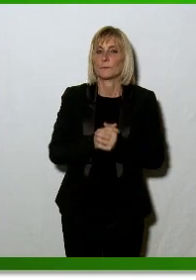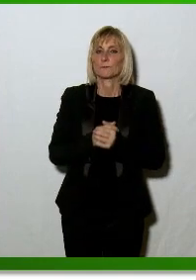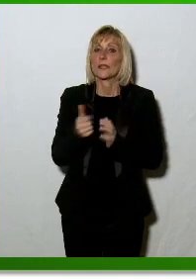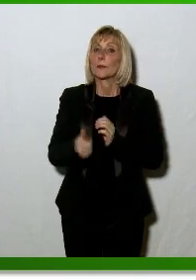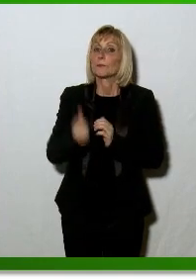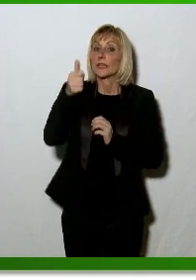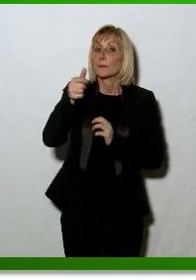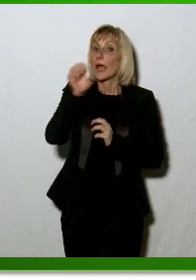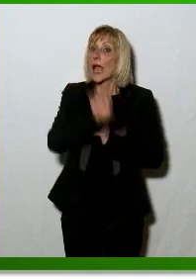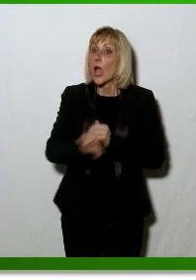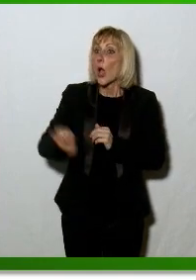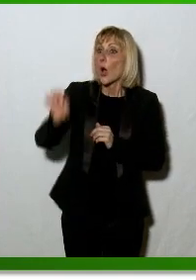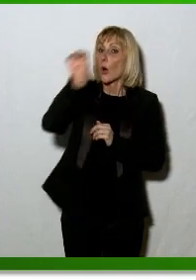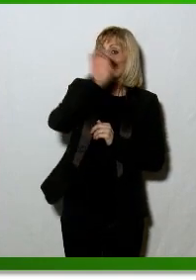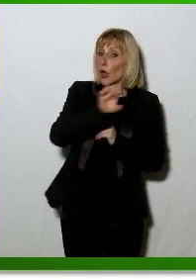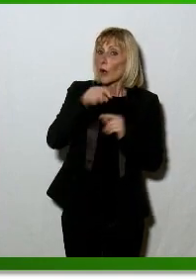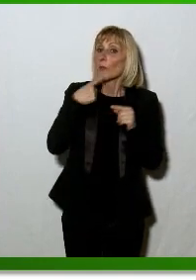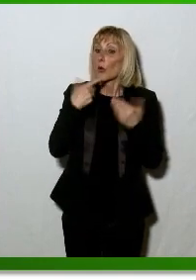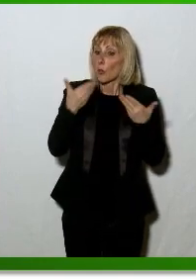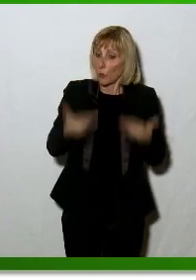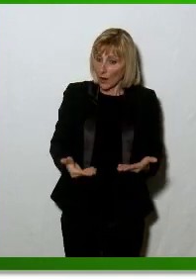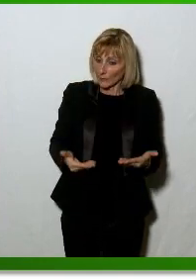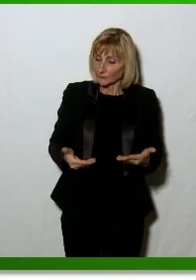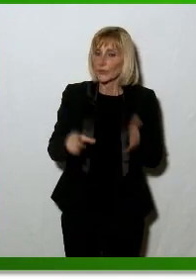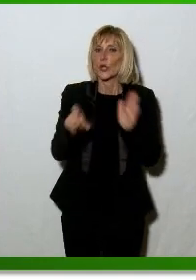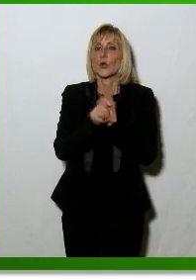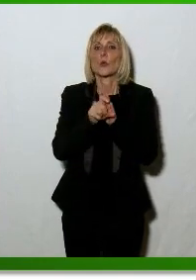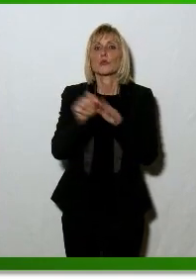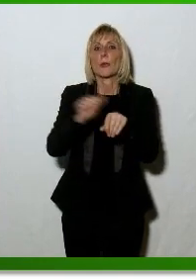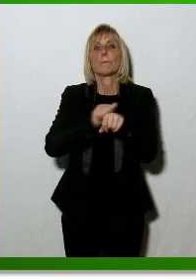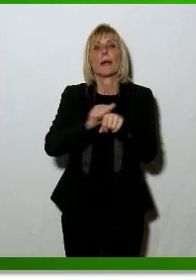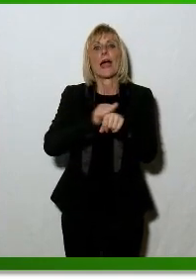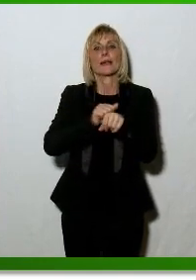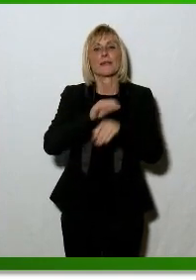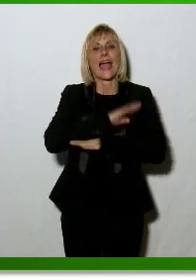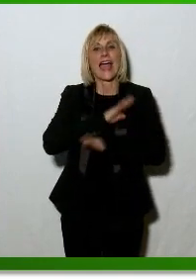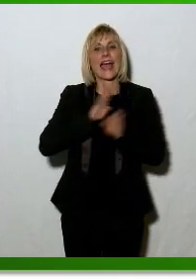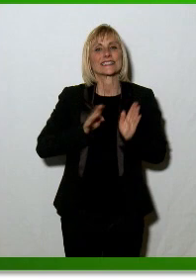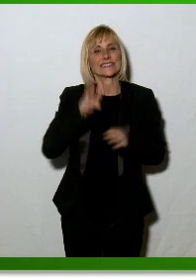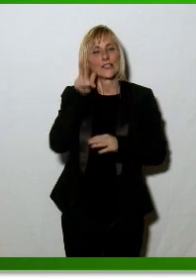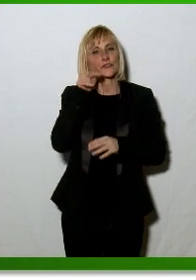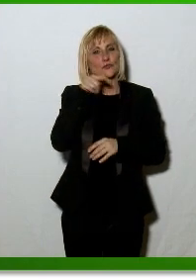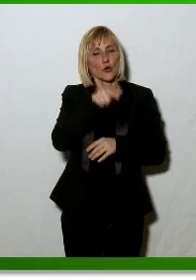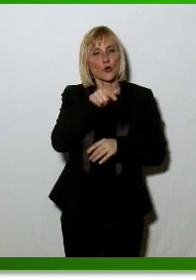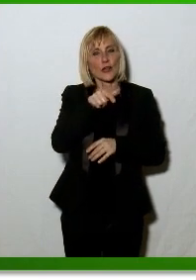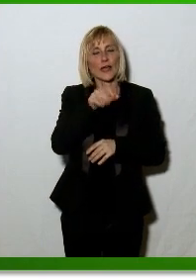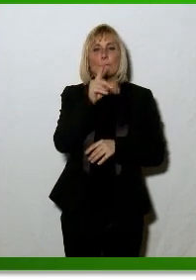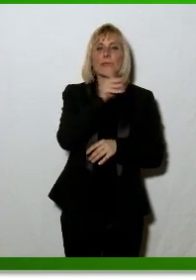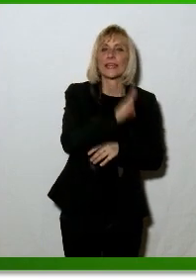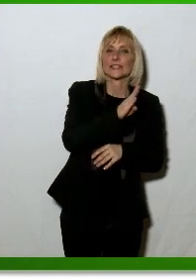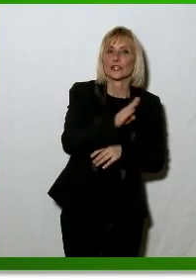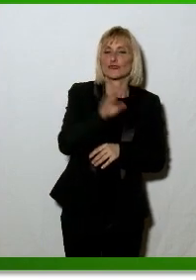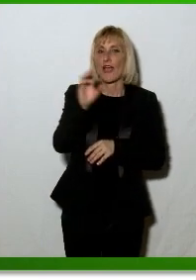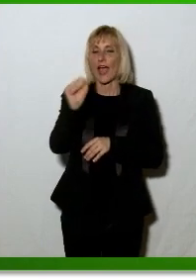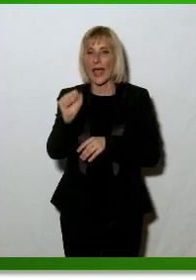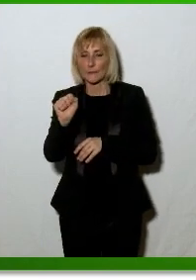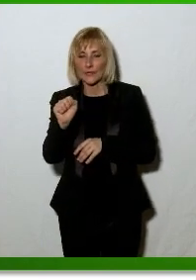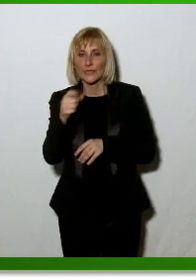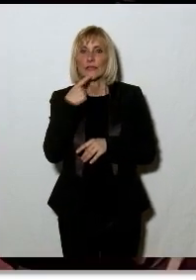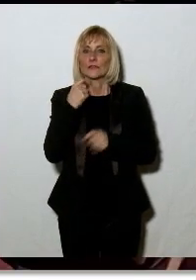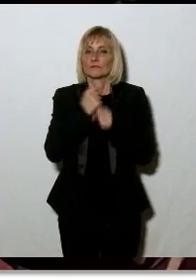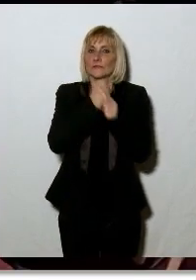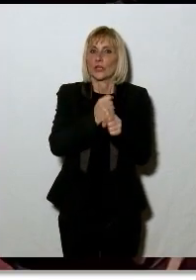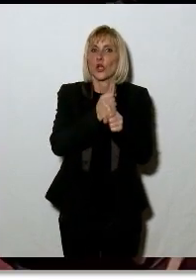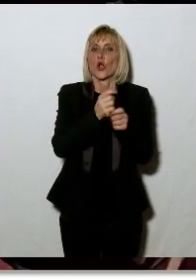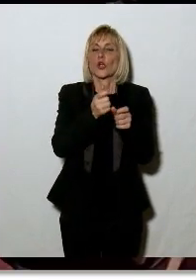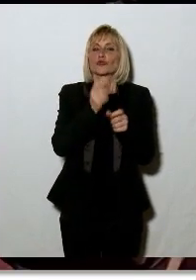Europa è qua Il Comune di Parma la cui assessora Beatrice aimi Con delega alla comunità giovanile è tra